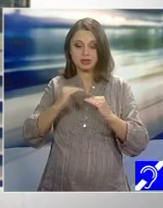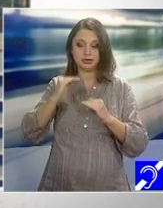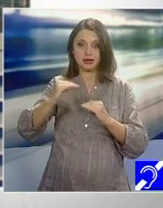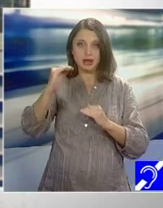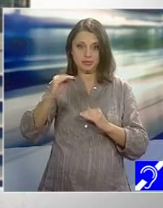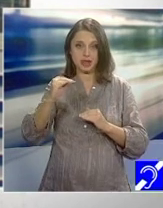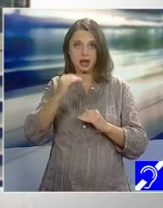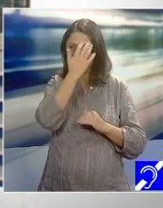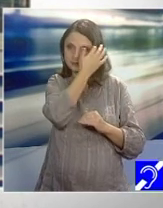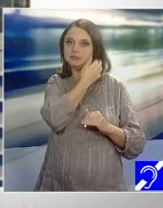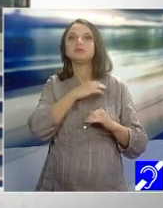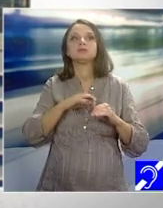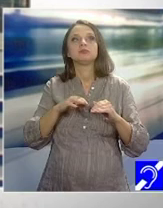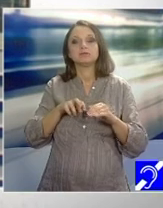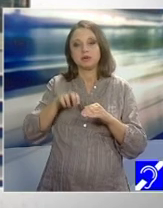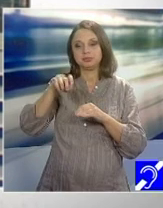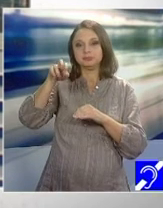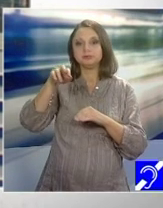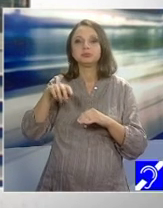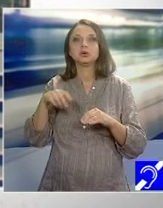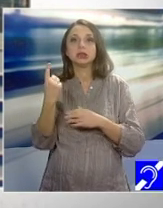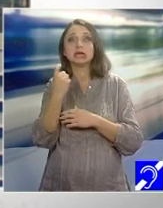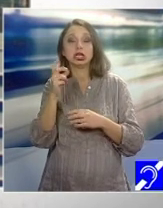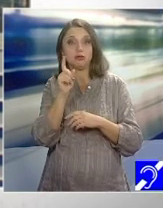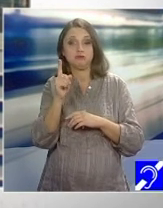vopsite marginea treptei cu galben,